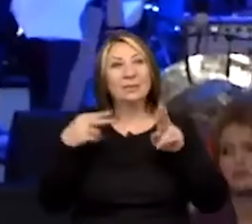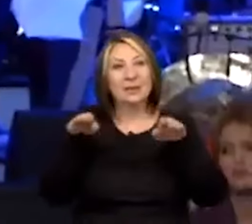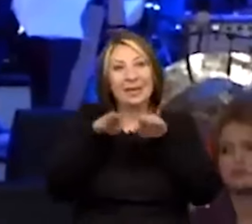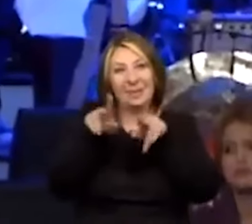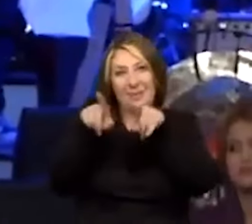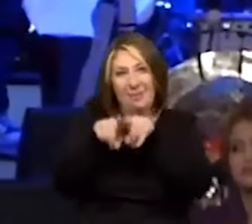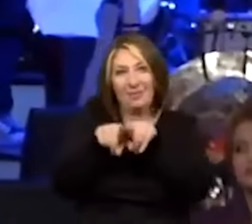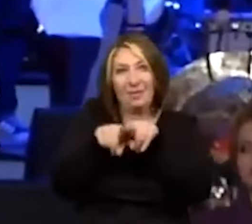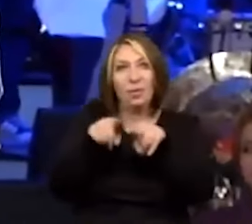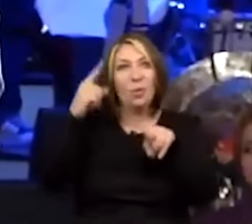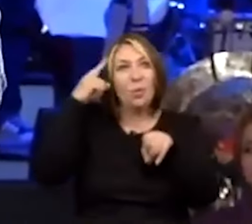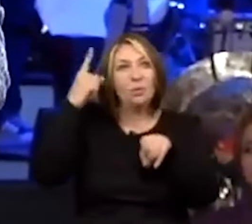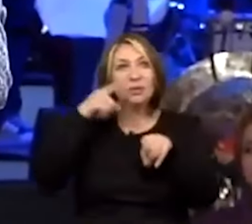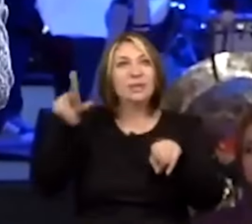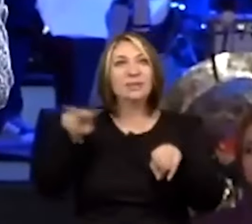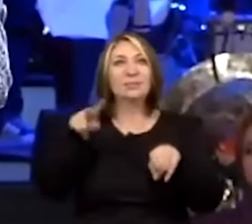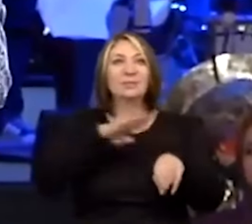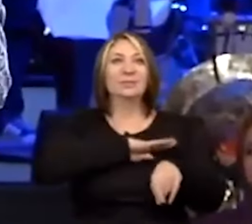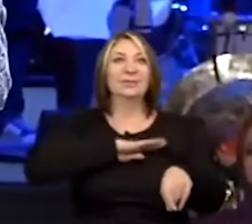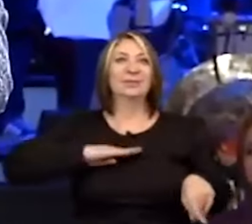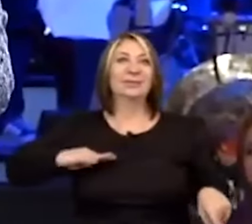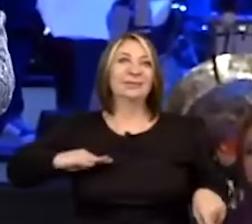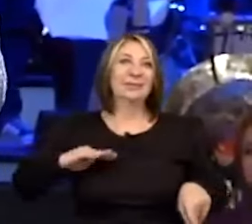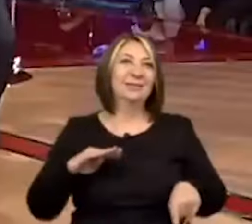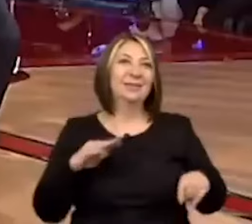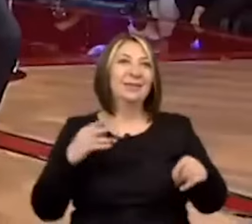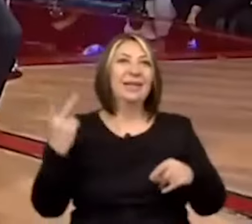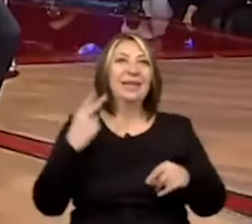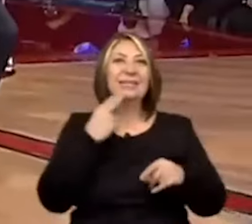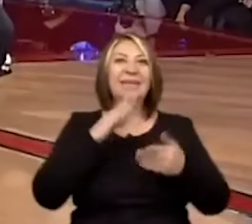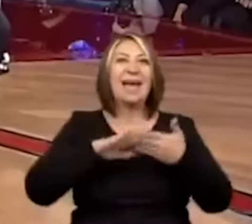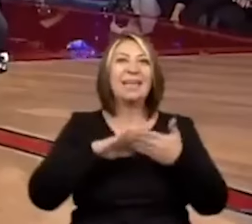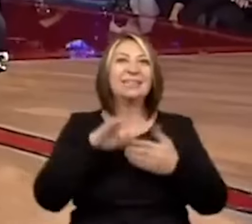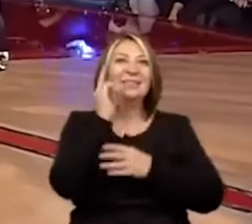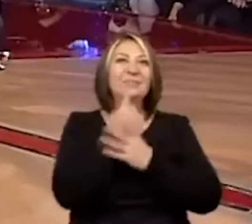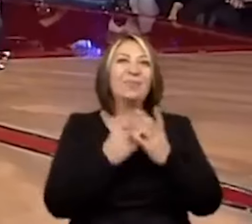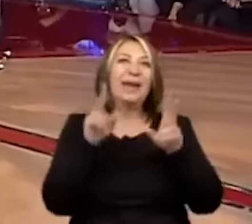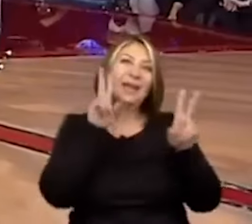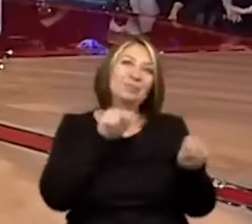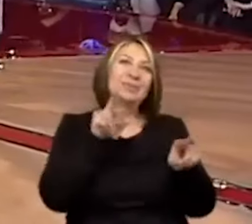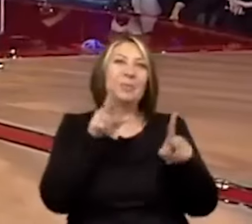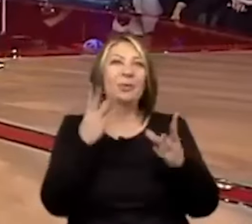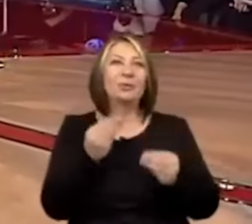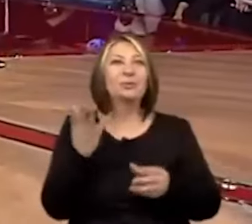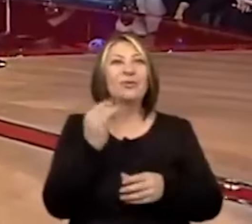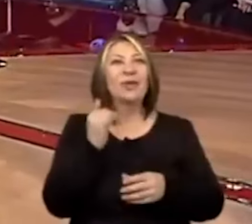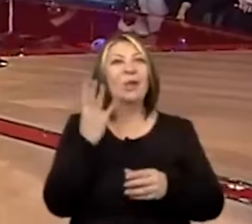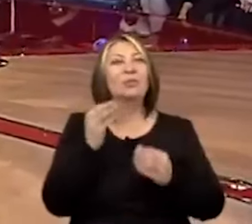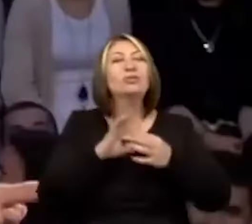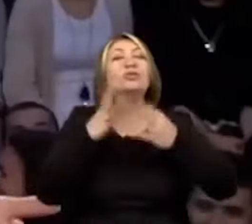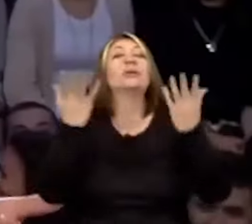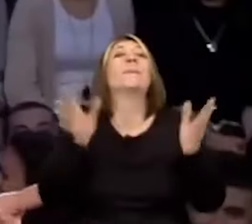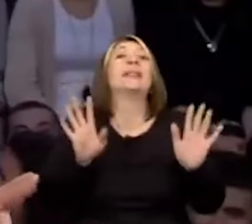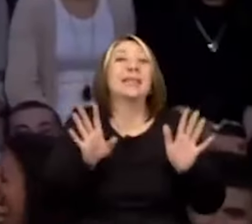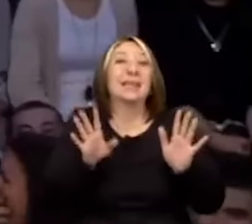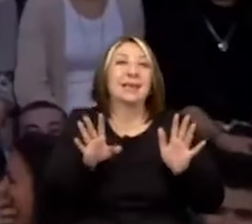yan yana yatınca boy yüzünden ikimiz de göğüslerinden geçti. İki kız arkadaş çıplak yatmışlar gibi olduk. Çok fena oldu. Çözemedik